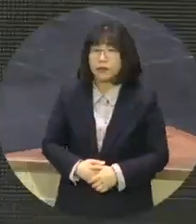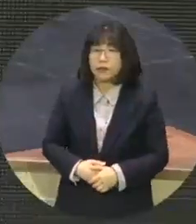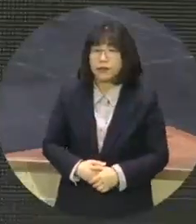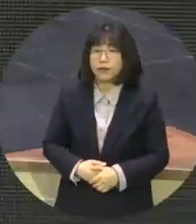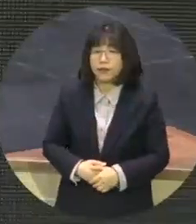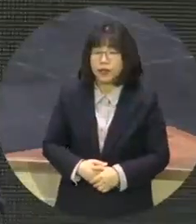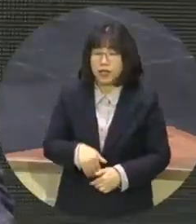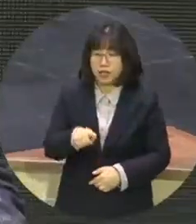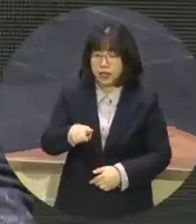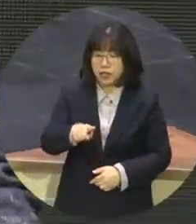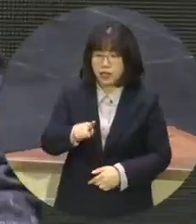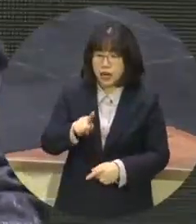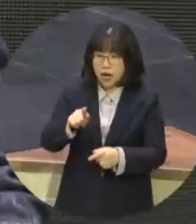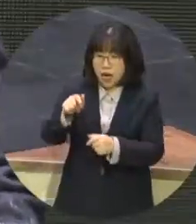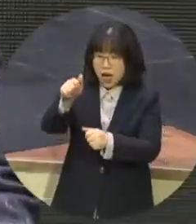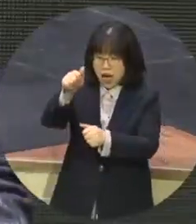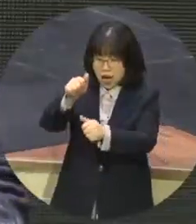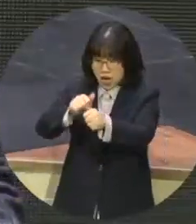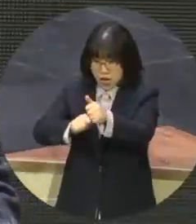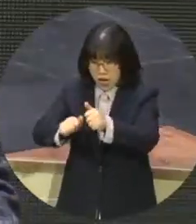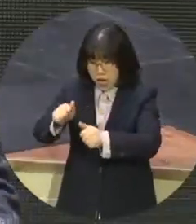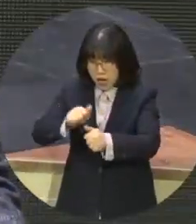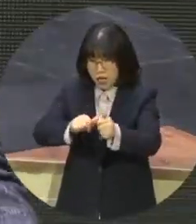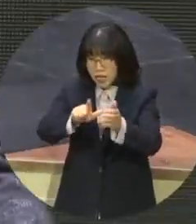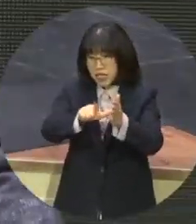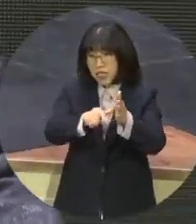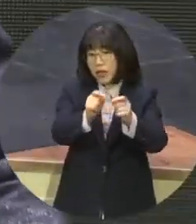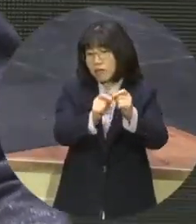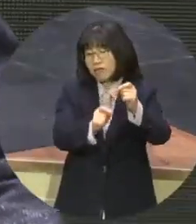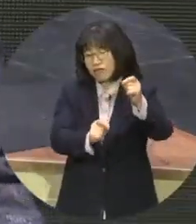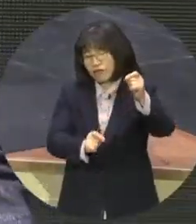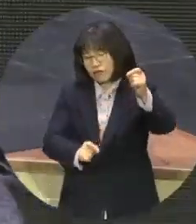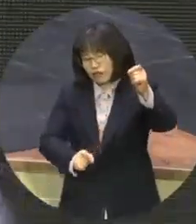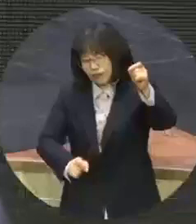얼마 걸렸냐? 얼마 걸렸느냐?